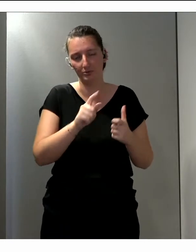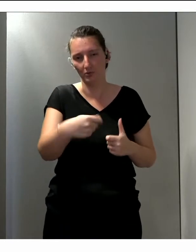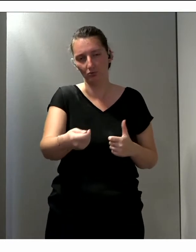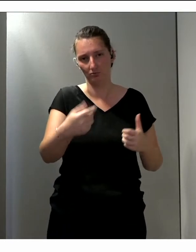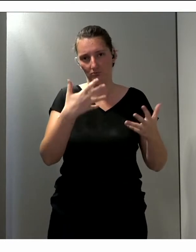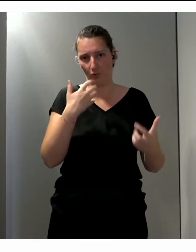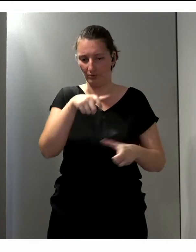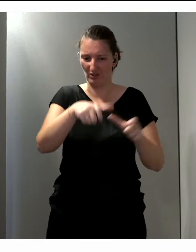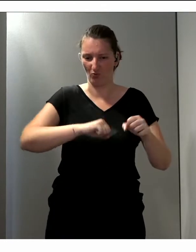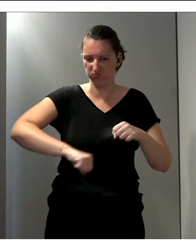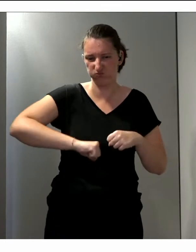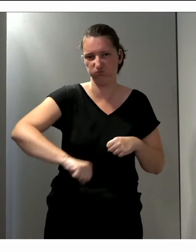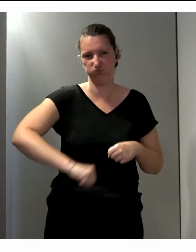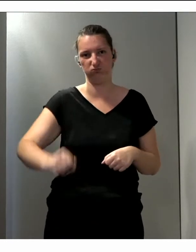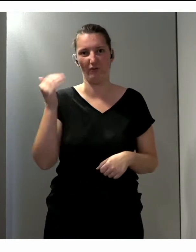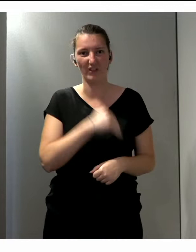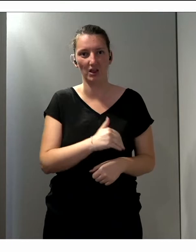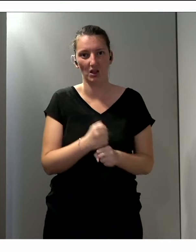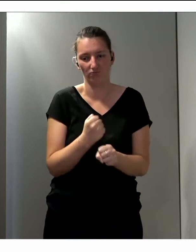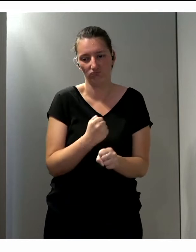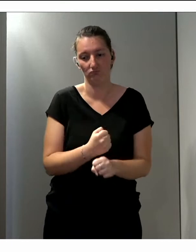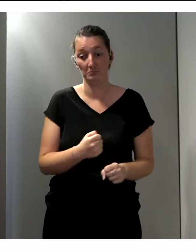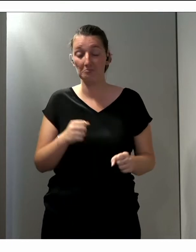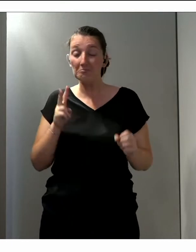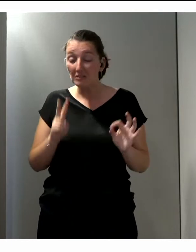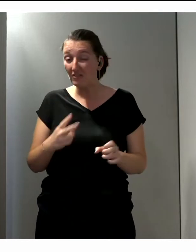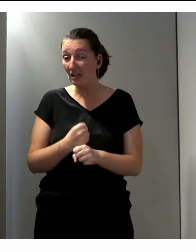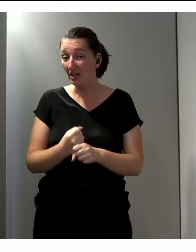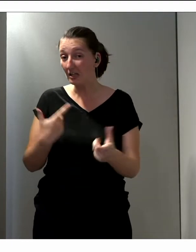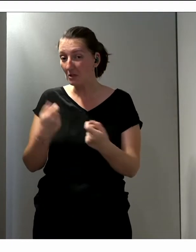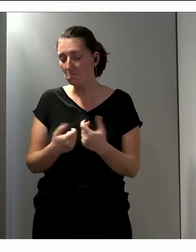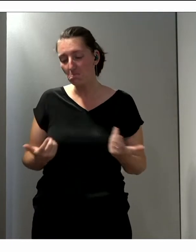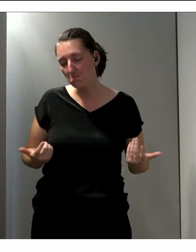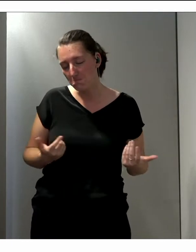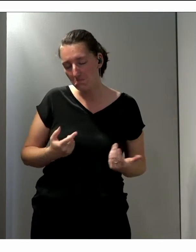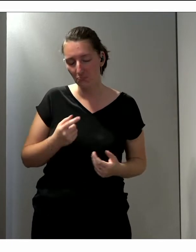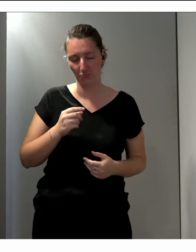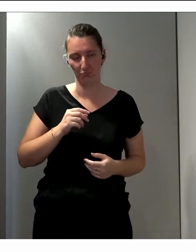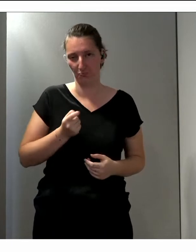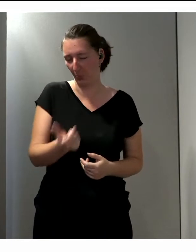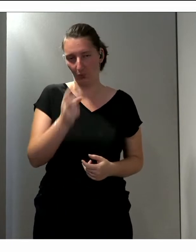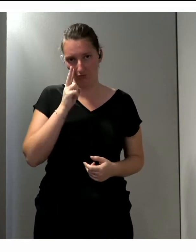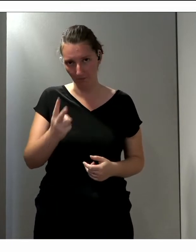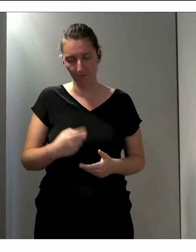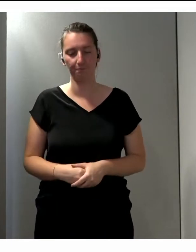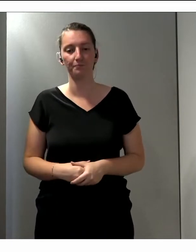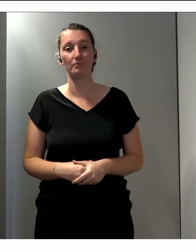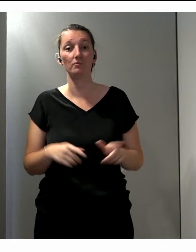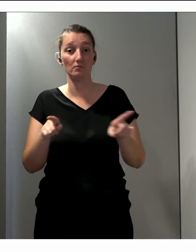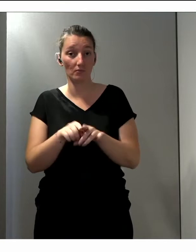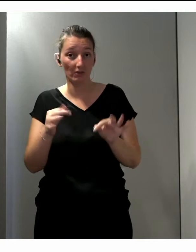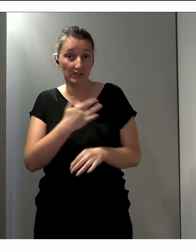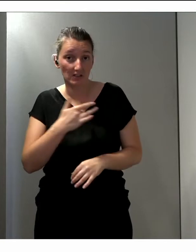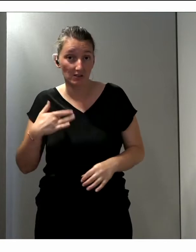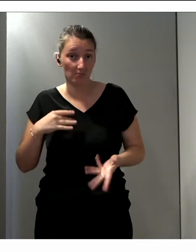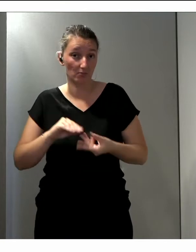accepter. En tout cas, on ne l'a pas beaucoup vu du travail adapté. On a des problèmes d'accès à l'unité sanitaire. On